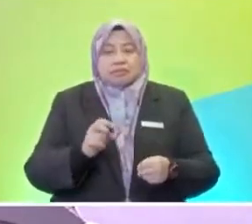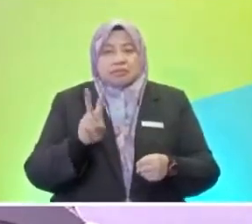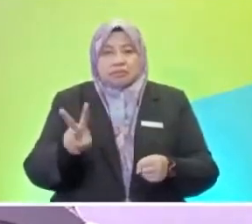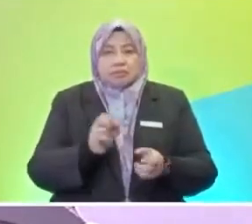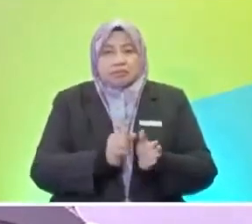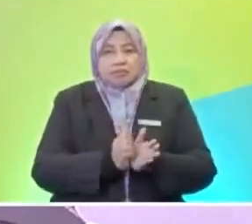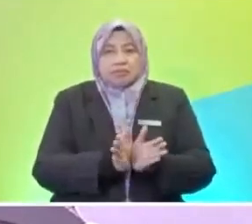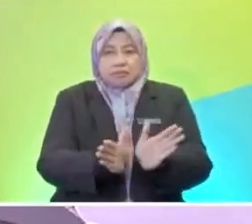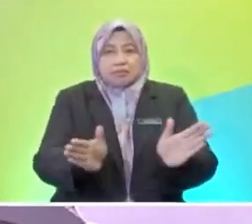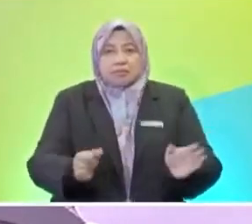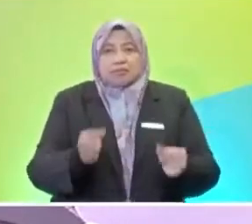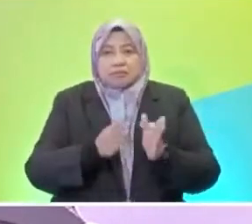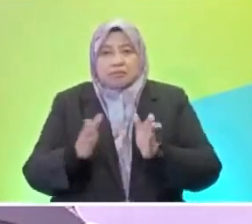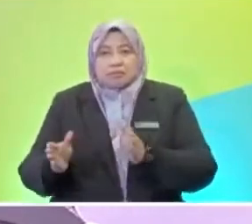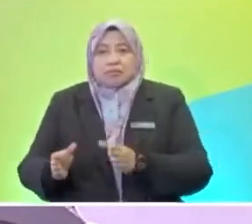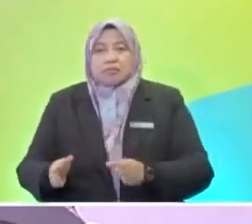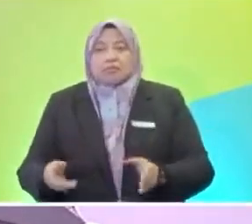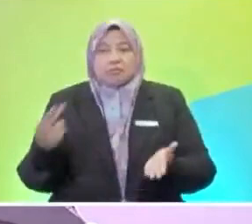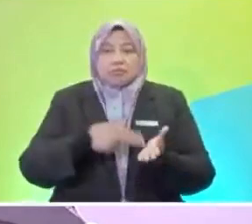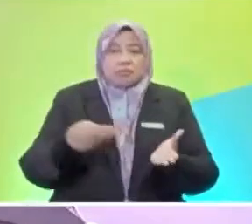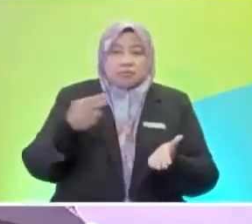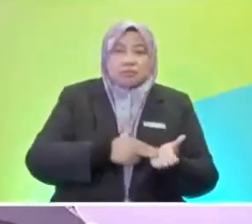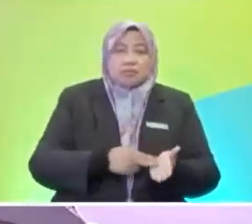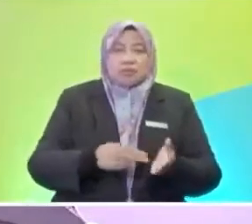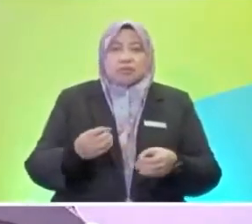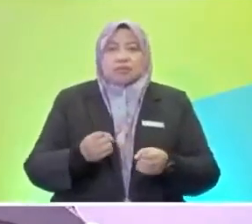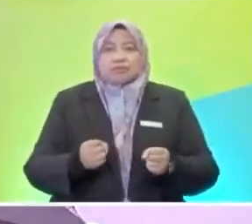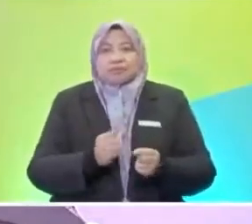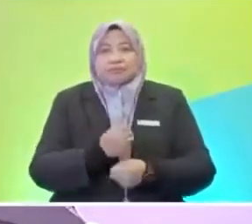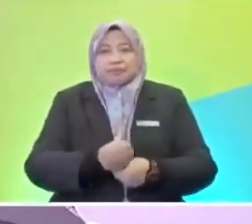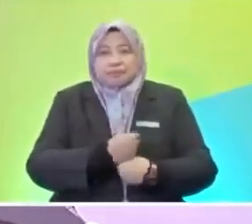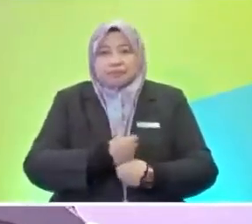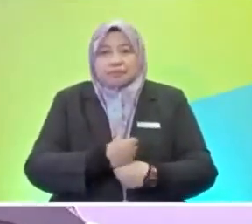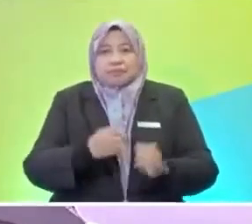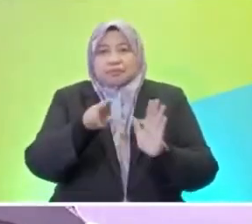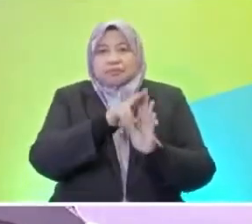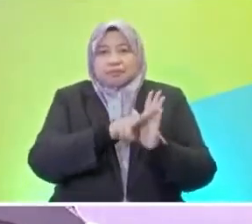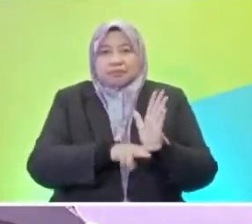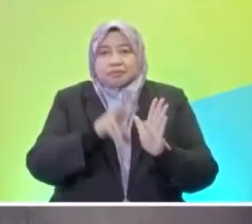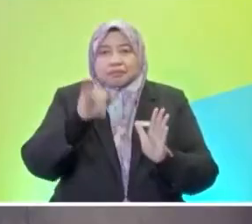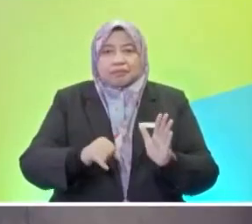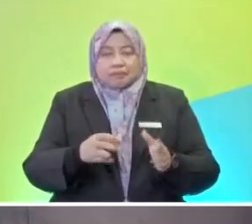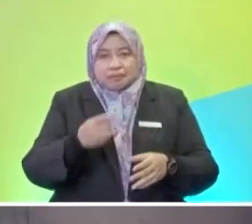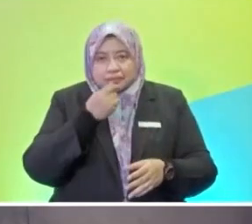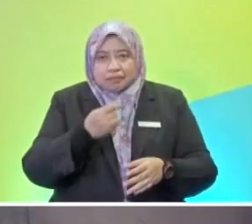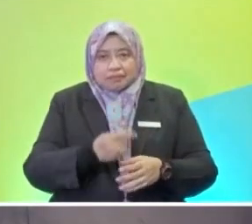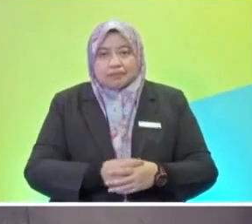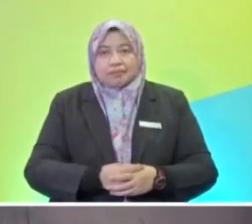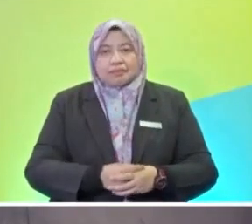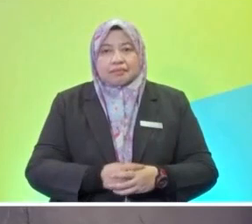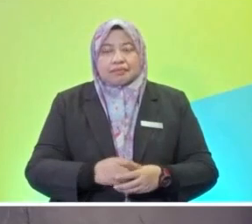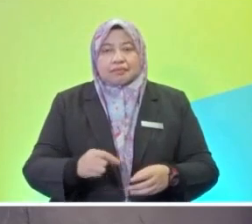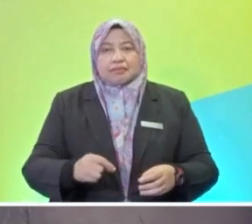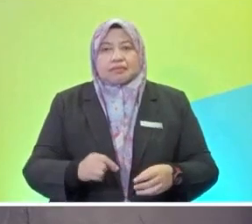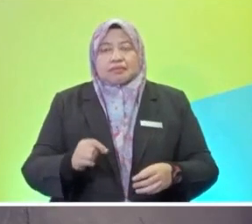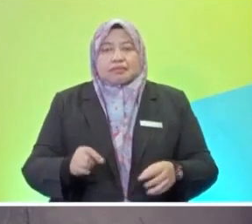kita susun secara berulangan dia akan membentuk satu pola yang menarik Oh begitu macam kita belajar